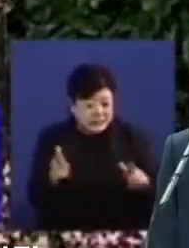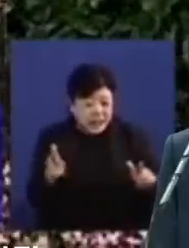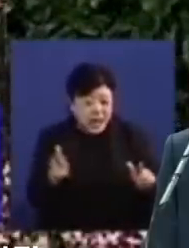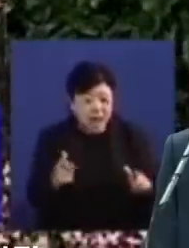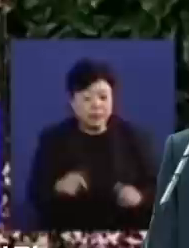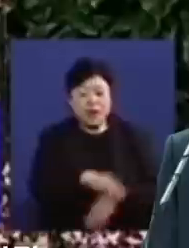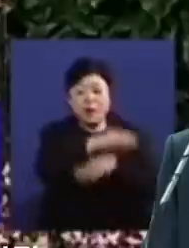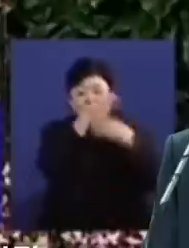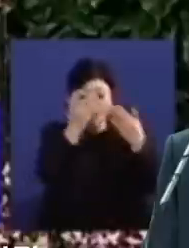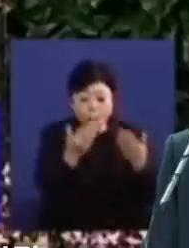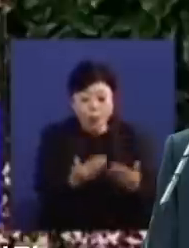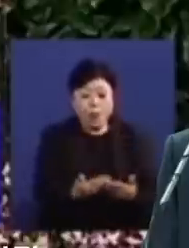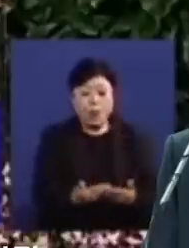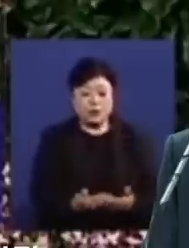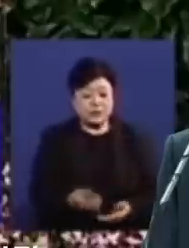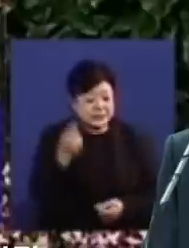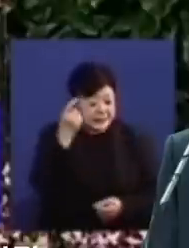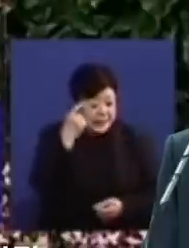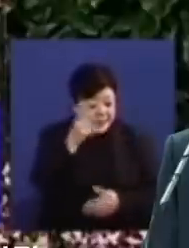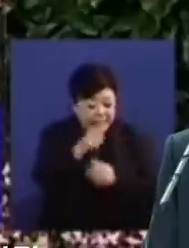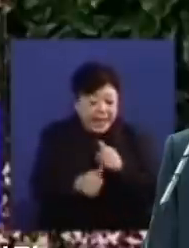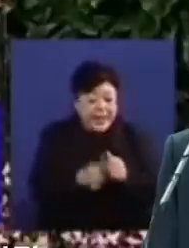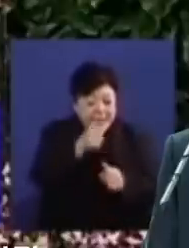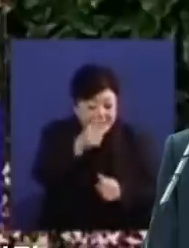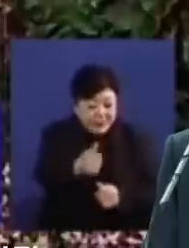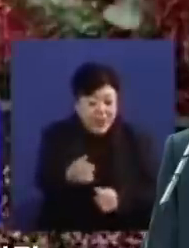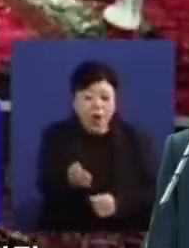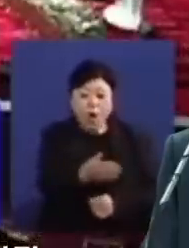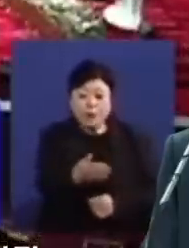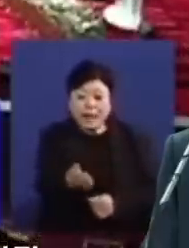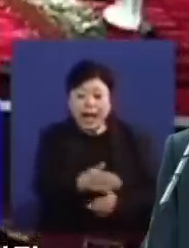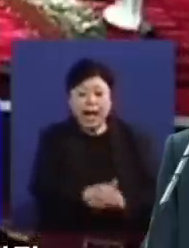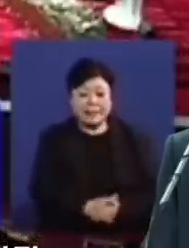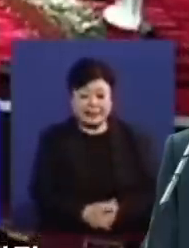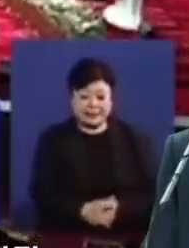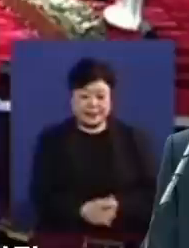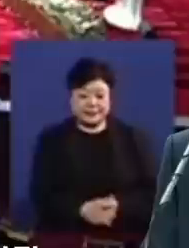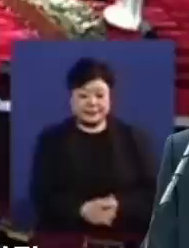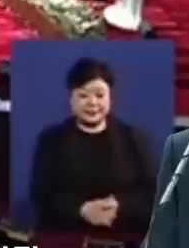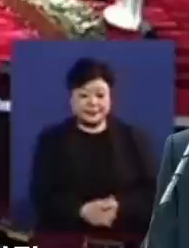그의 모든 사상에 하나님이 없나니라.